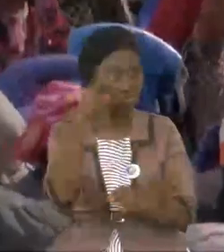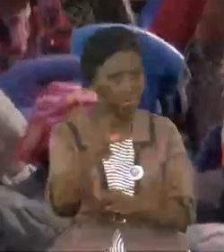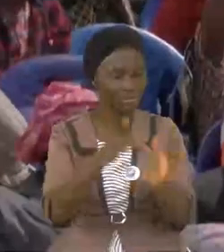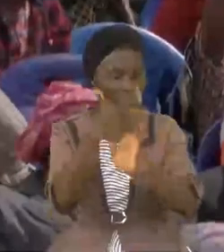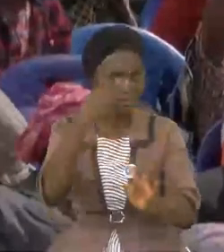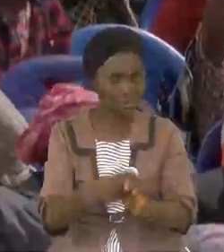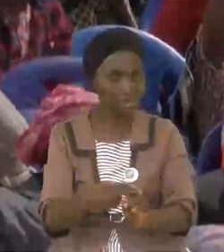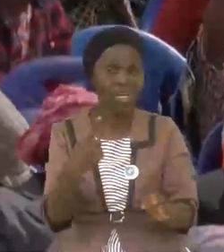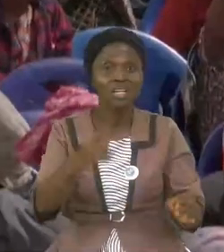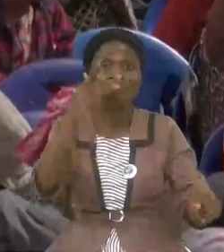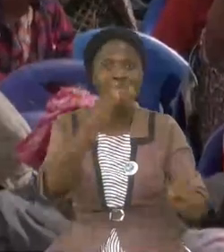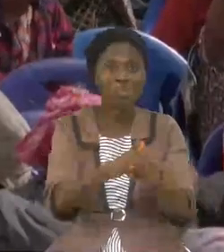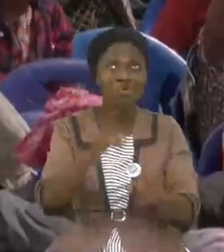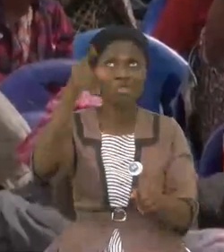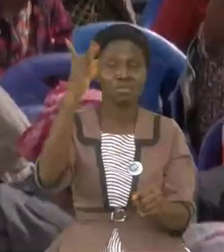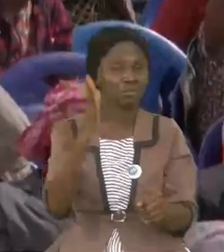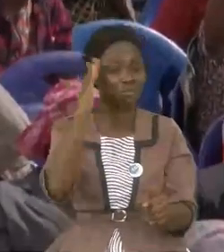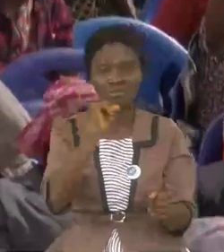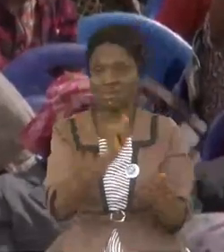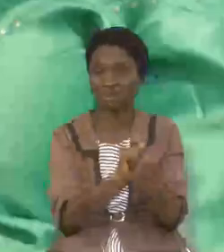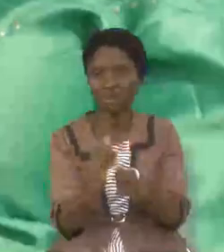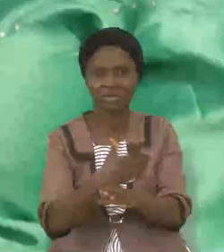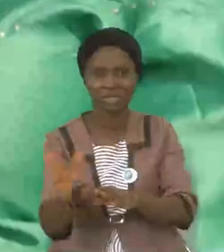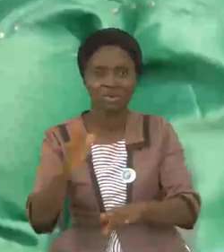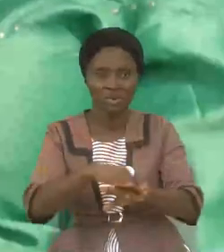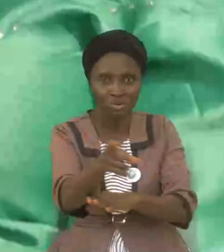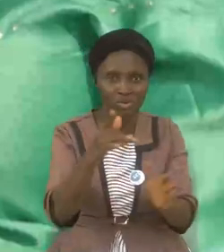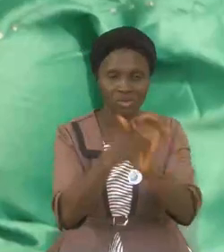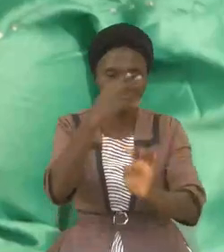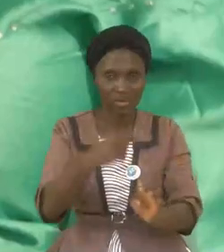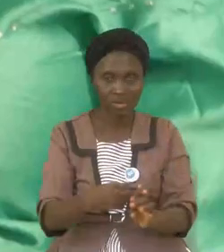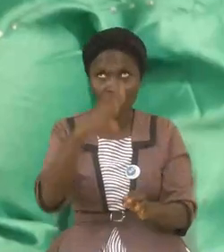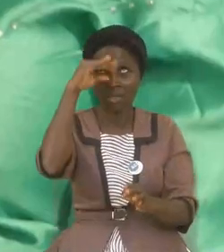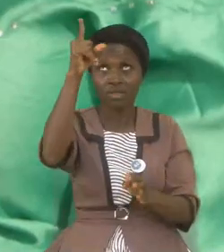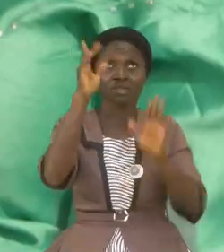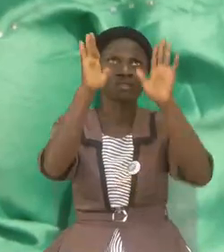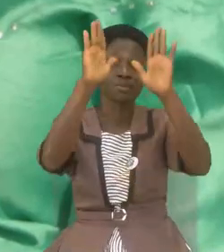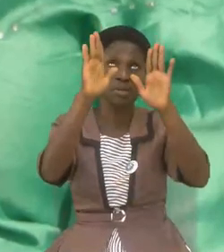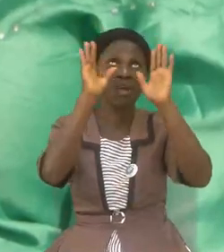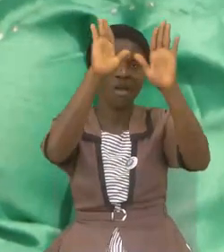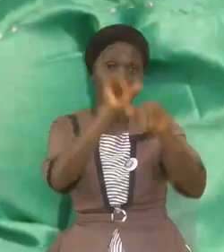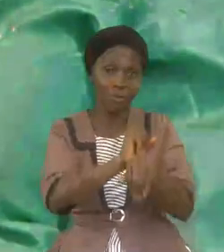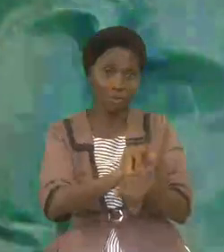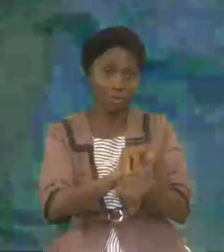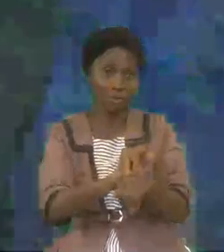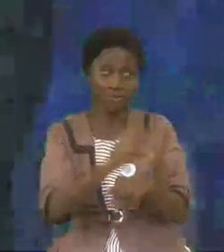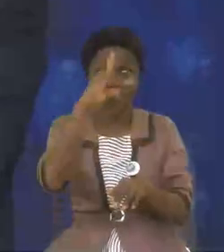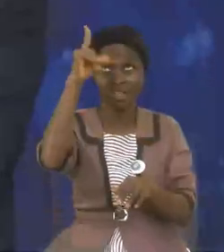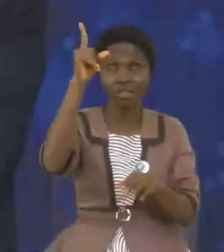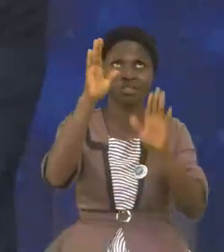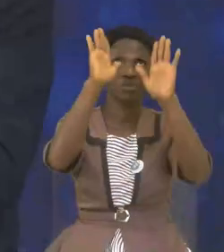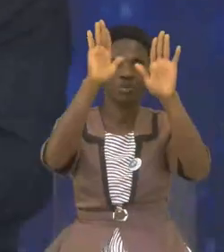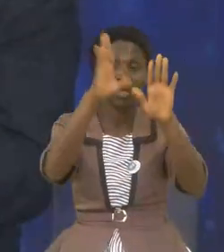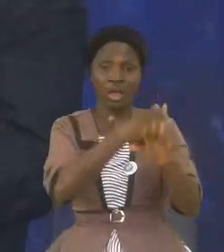solide, ça ne passe pas. La puissance ne va pas se passer de votre vie. La puissance de Dieu ne va pas se passer de votre